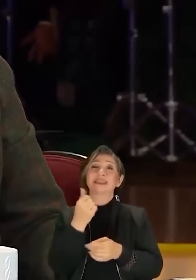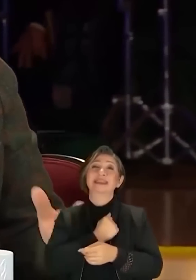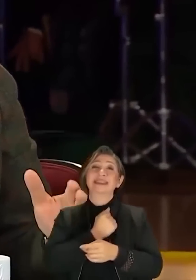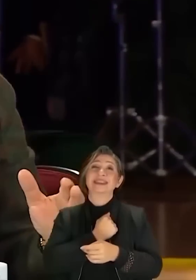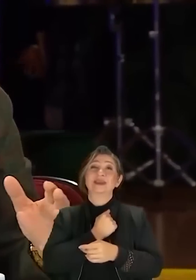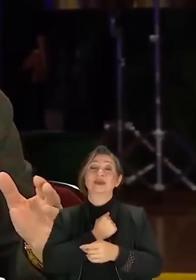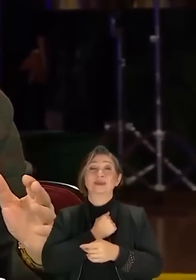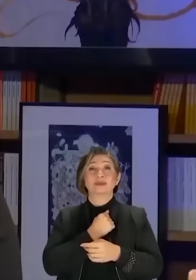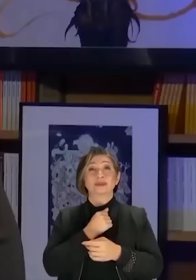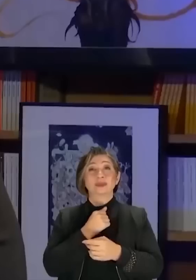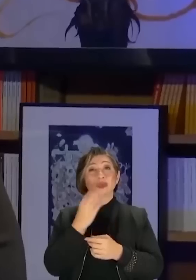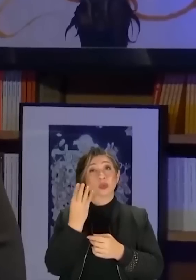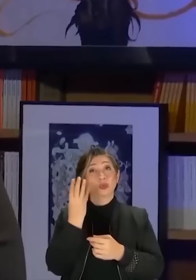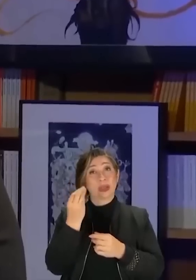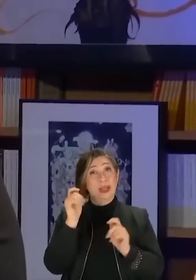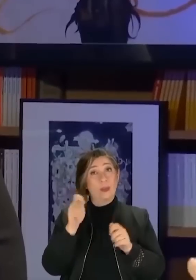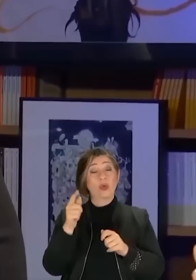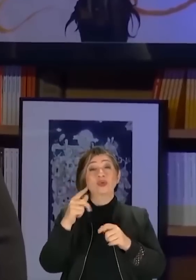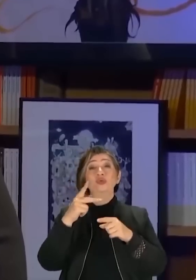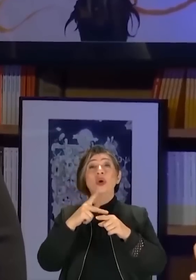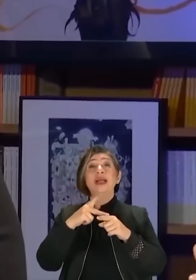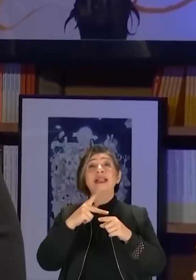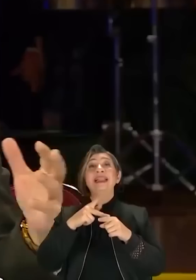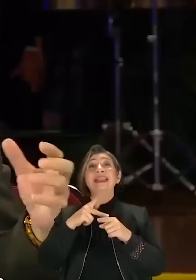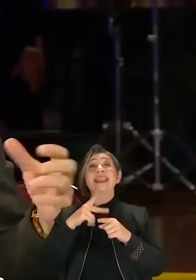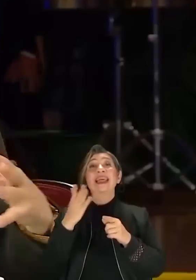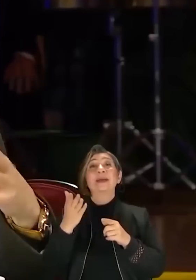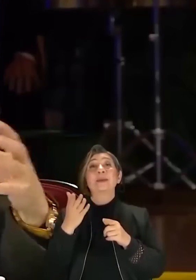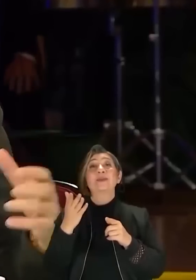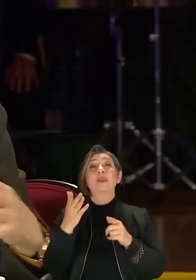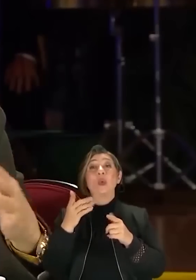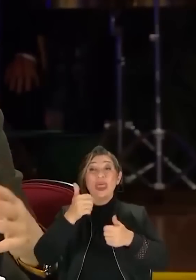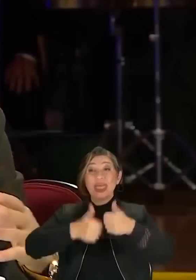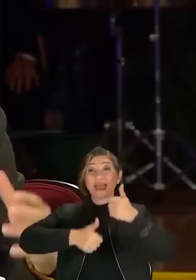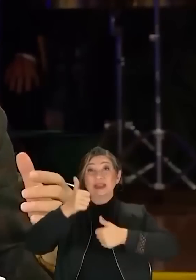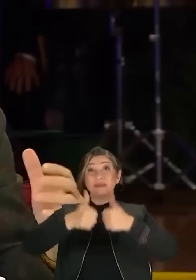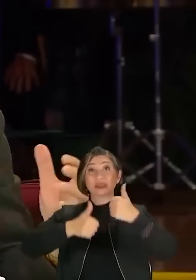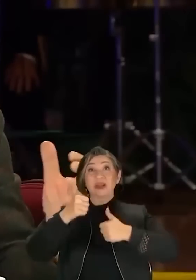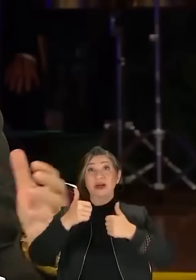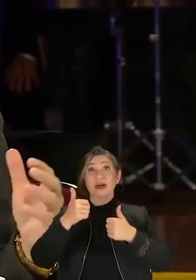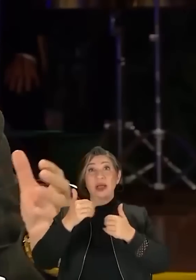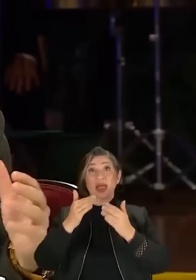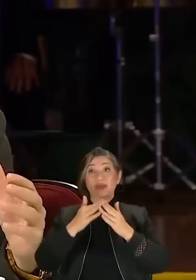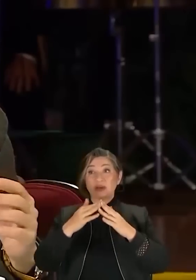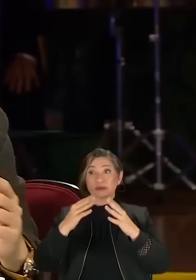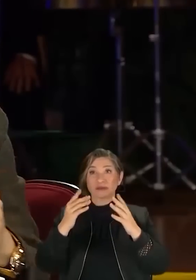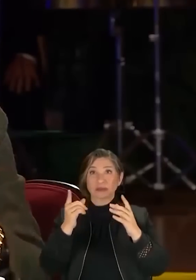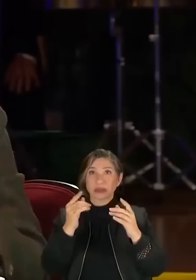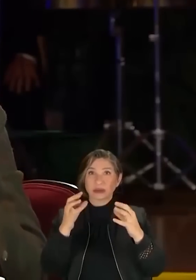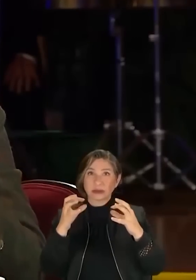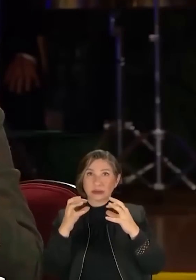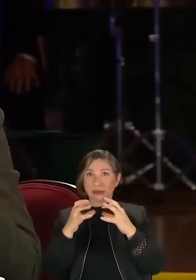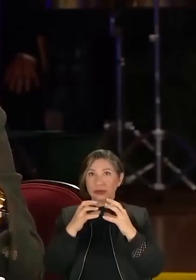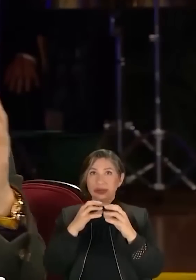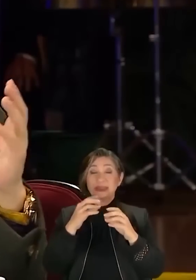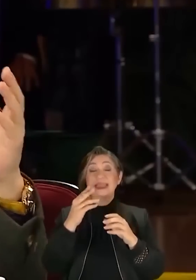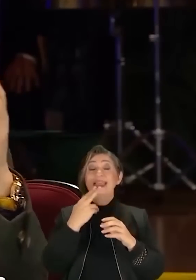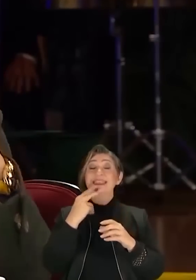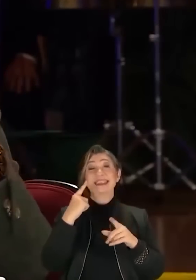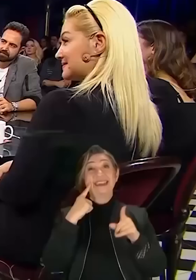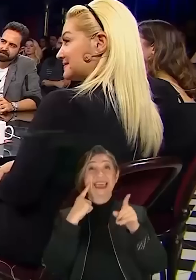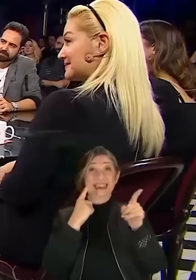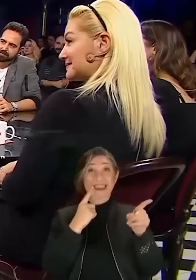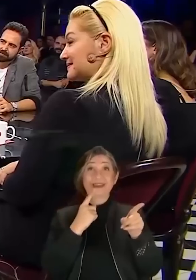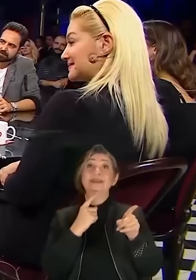sıkılıyor. Ben Zuhal'i seyrediyorum ya, çok güzel yapıyor. Zuhal de iyi de, Zuhal de böyle o yarışmacılar falan evdekiler biraz yaklaşıyorlar.